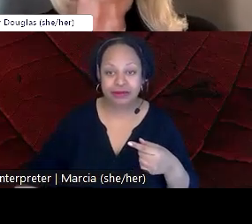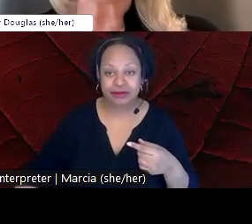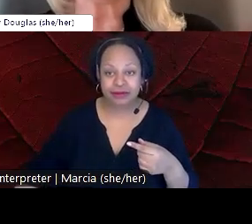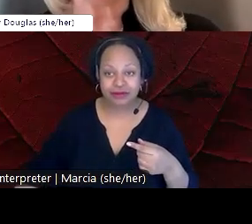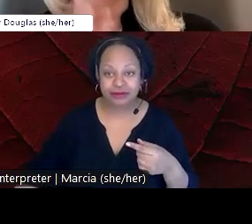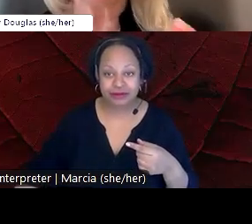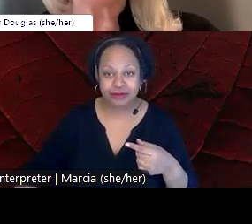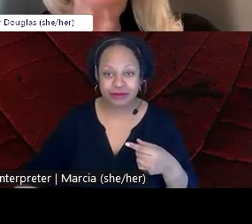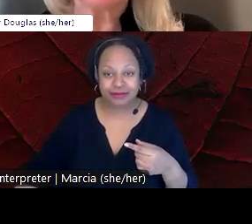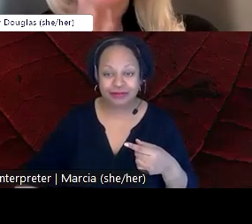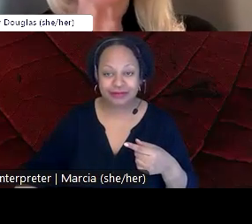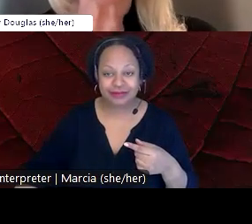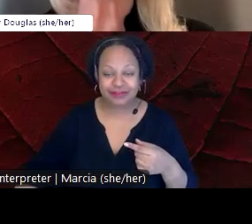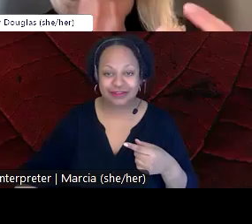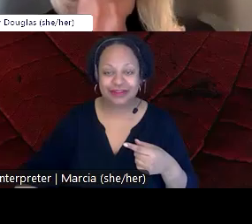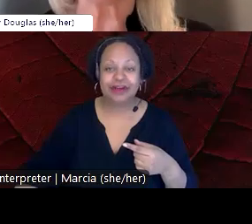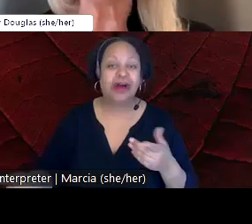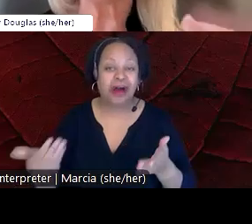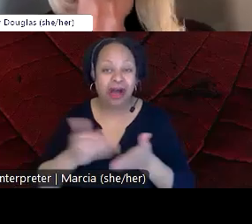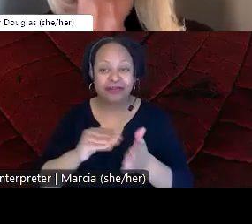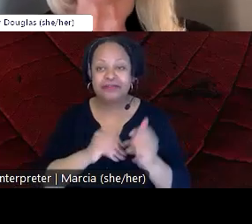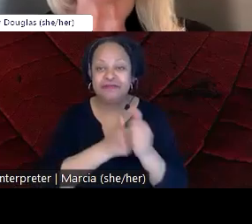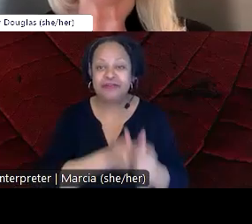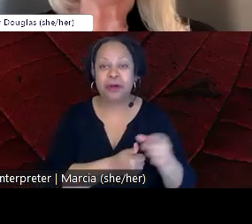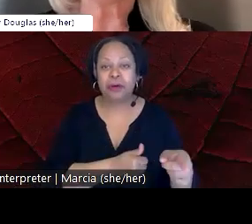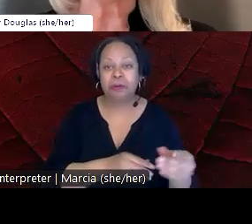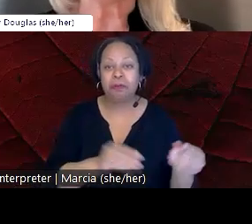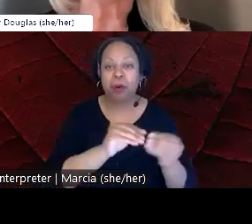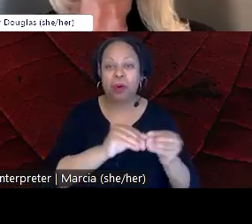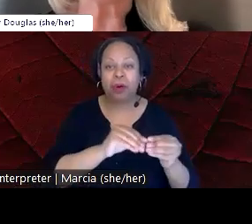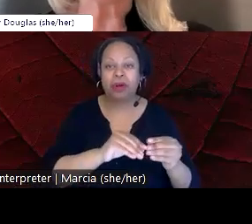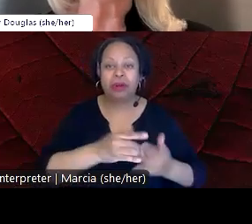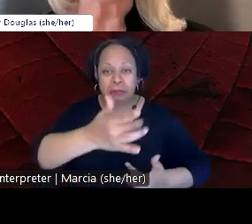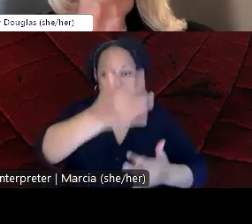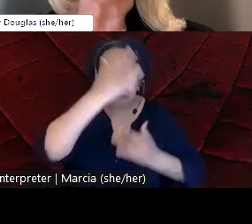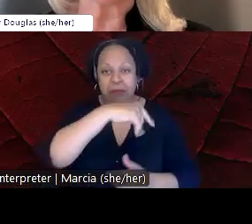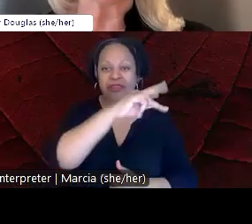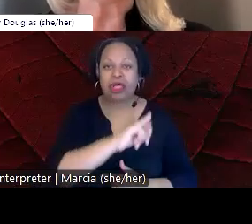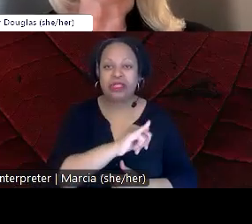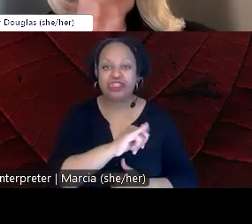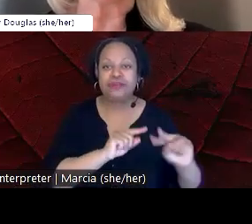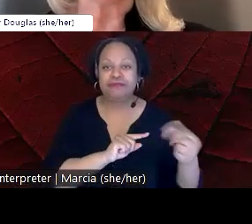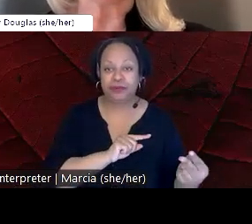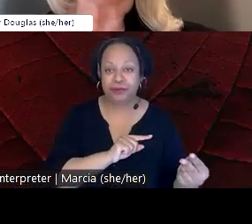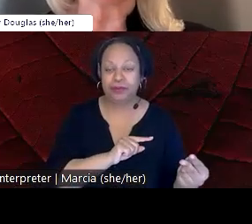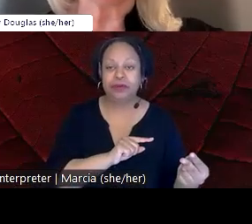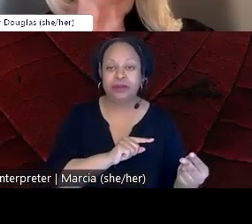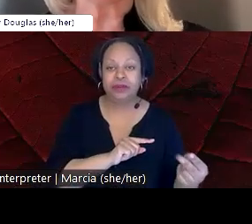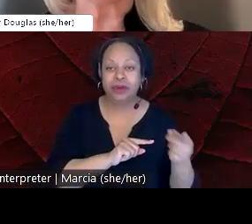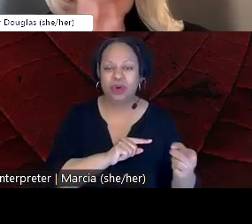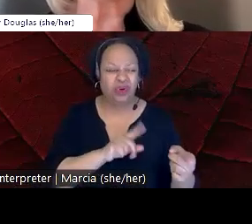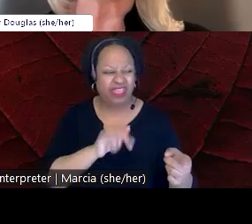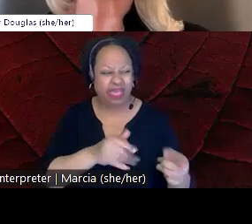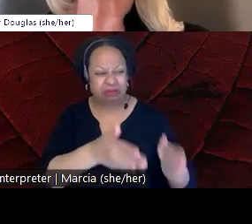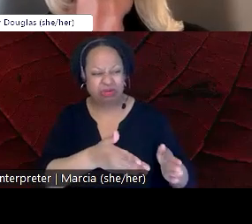vu que nous avons vécu plus dans un paradigme de pathologie, où nous avons normalisé le paradigme, nous disons,